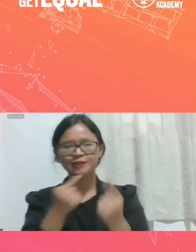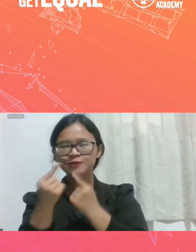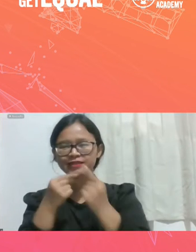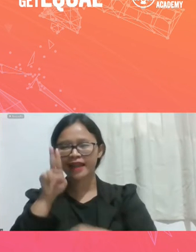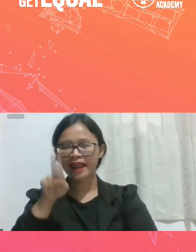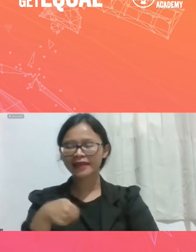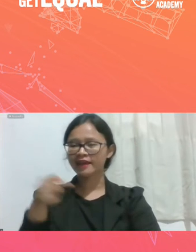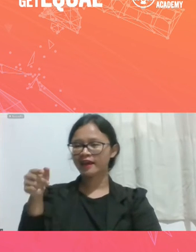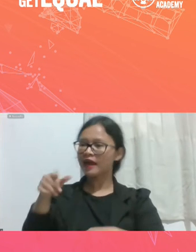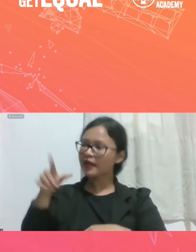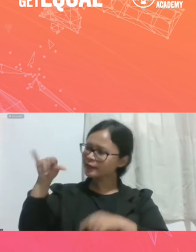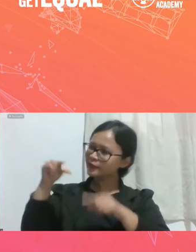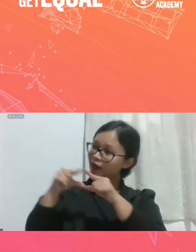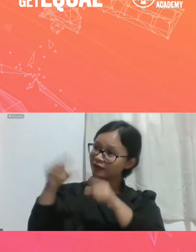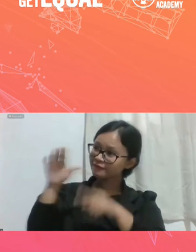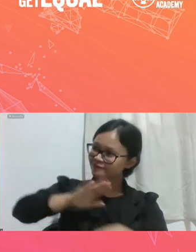Kak Kalia.